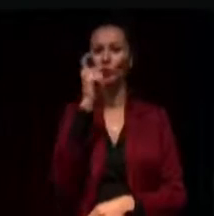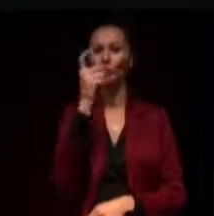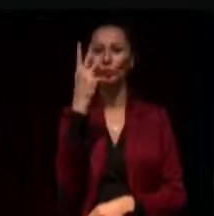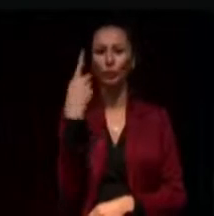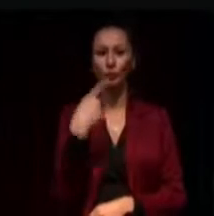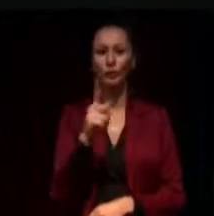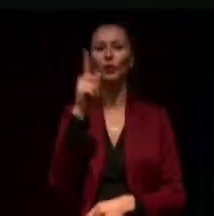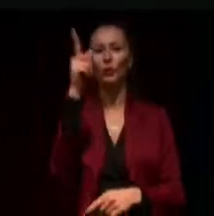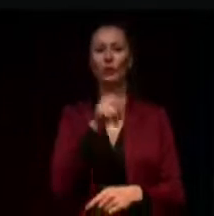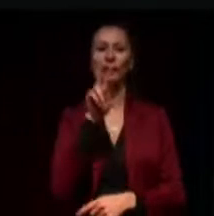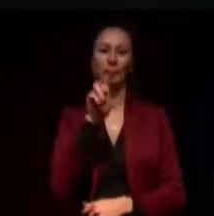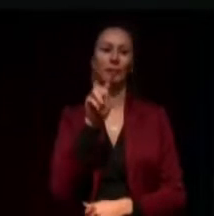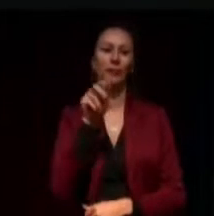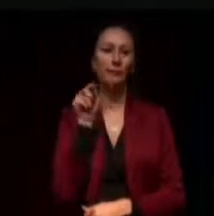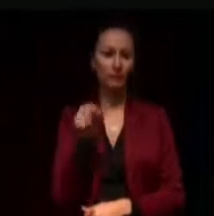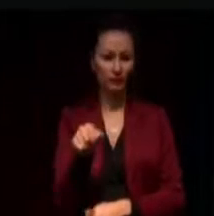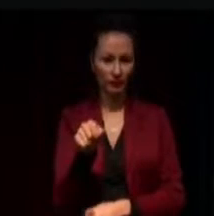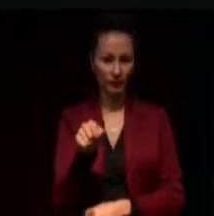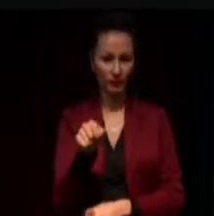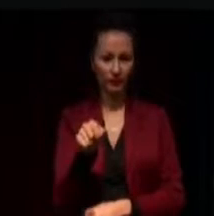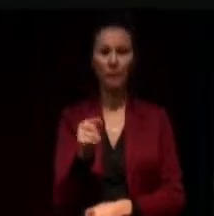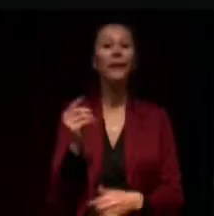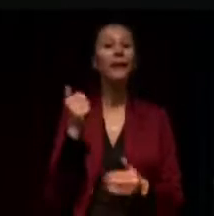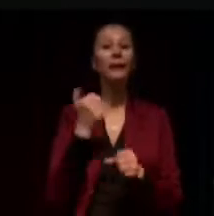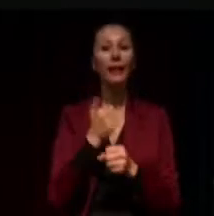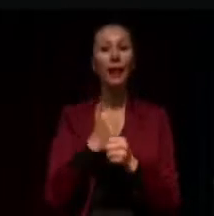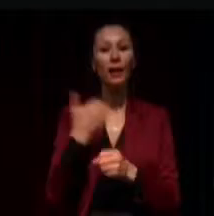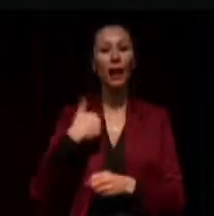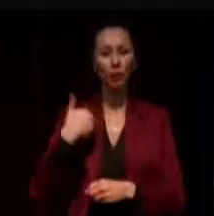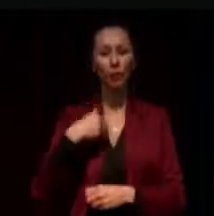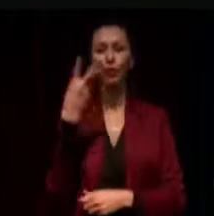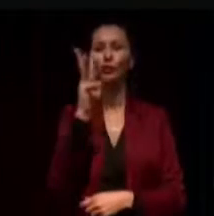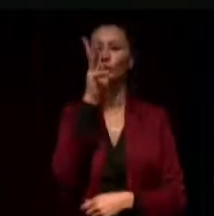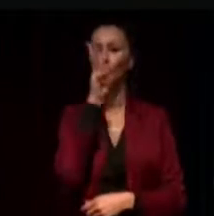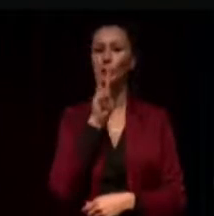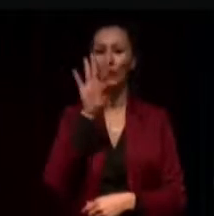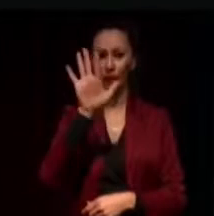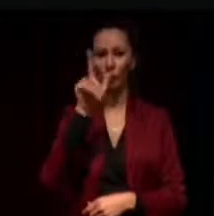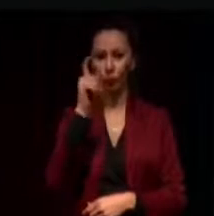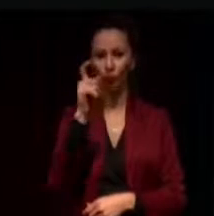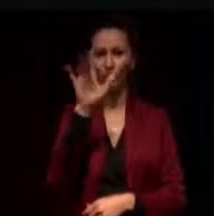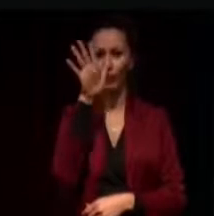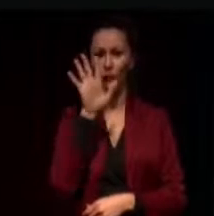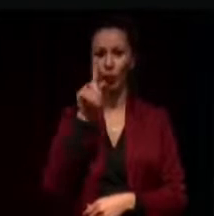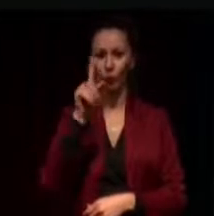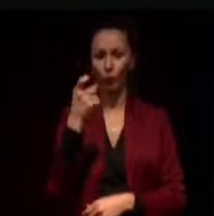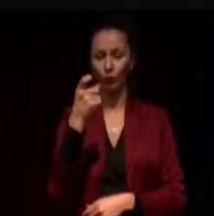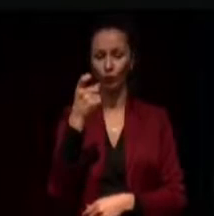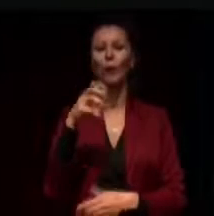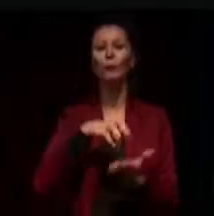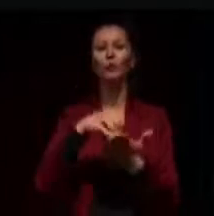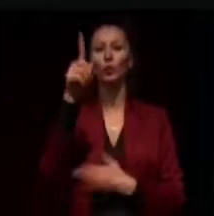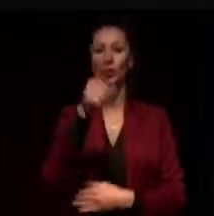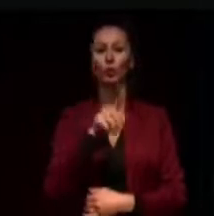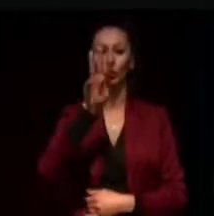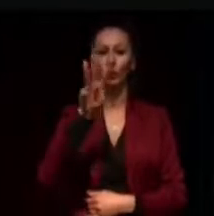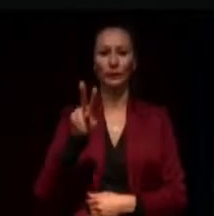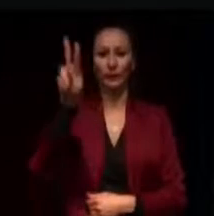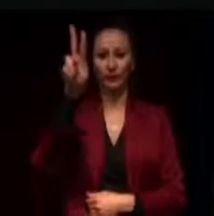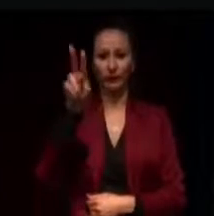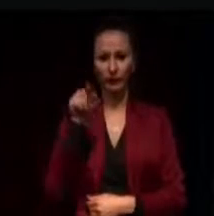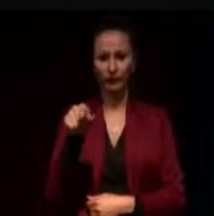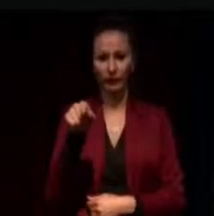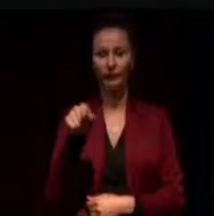2.474.093.000 bütçenin %28'i. Genel kamu hizmetleri 3.359.519 bütçenin